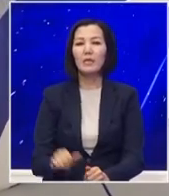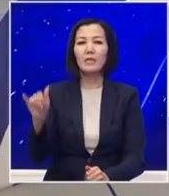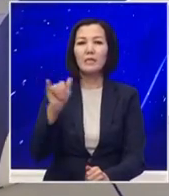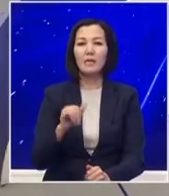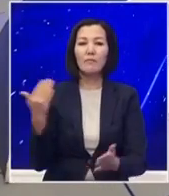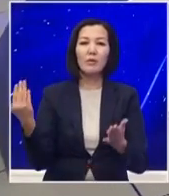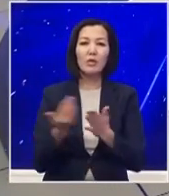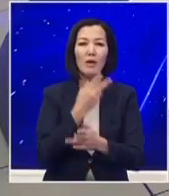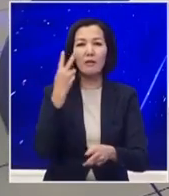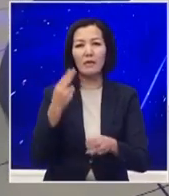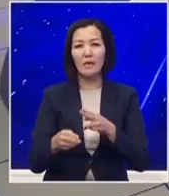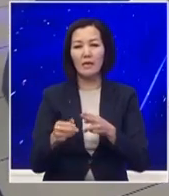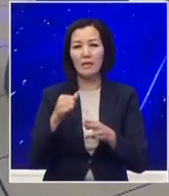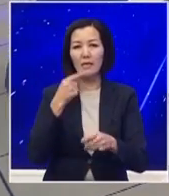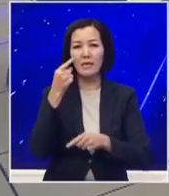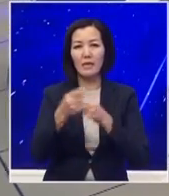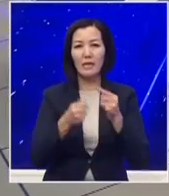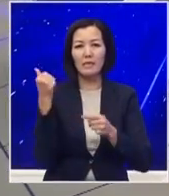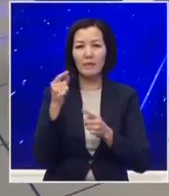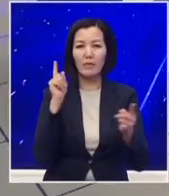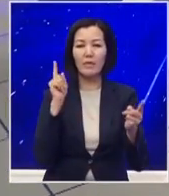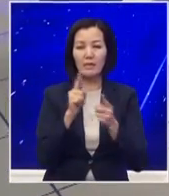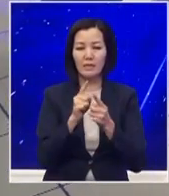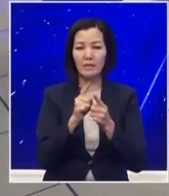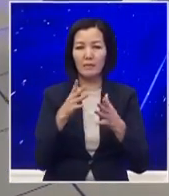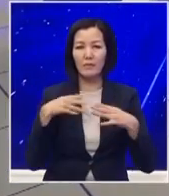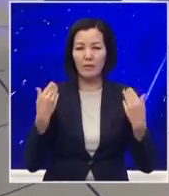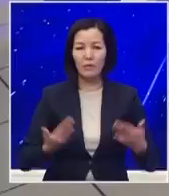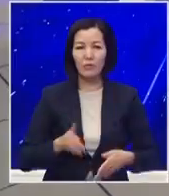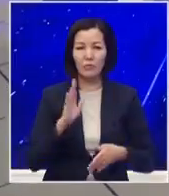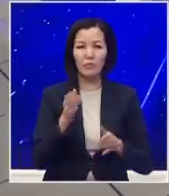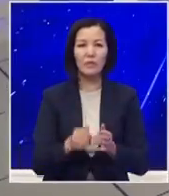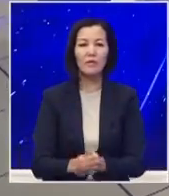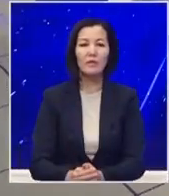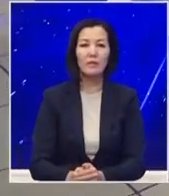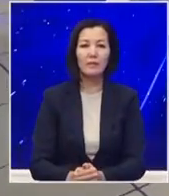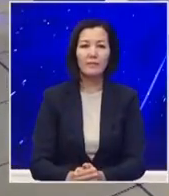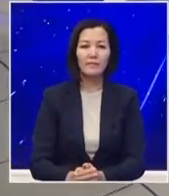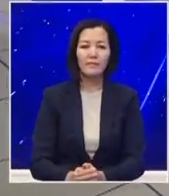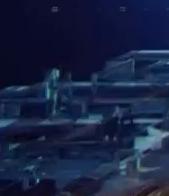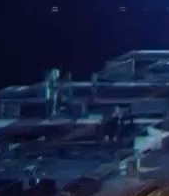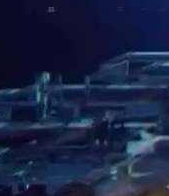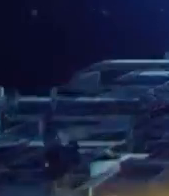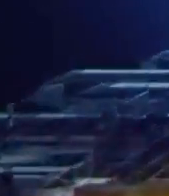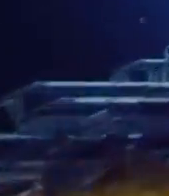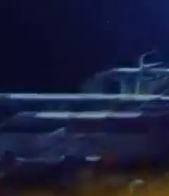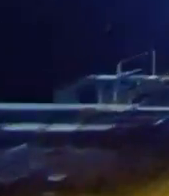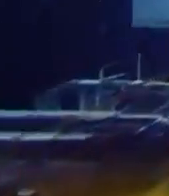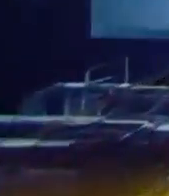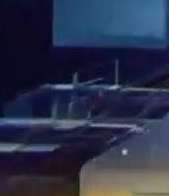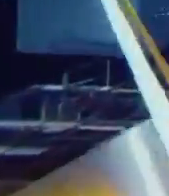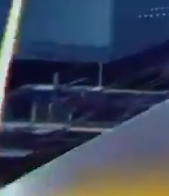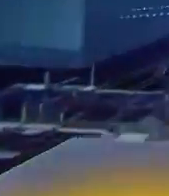Қадірменді көрермен, бүгінгі айтар ақпараттар легі осы. Дүйсенбіде амандықты алып шайық.